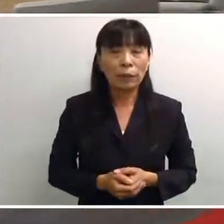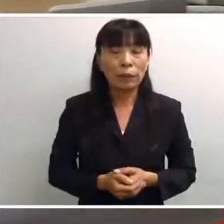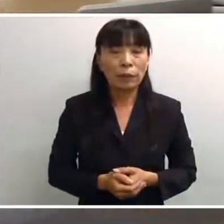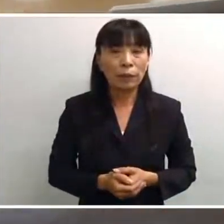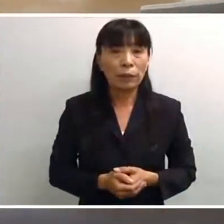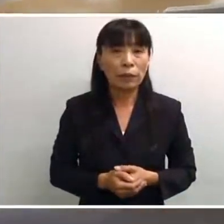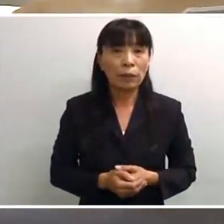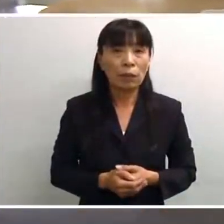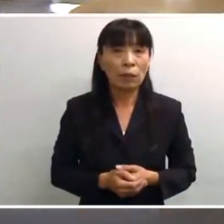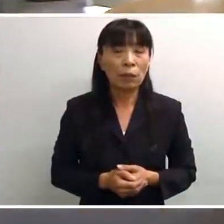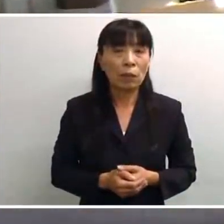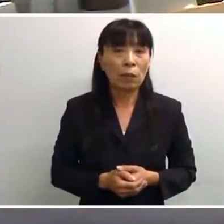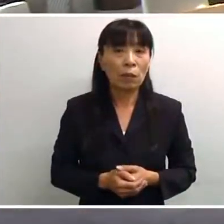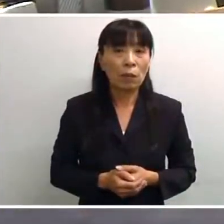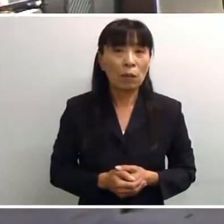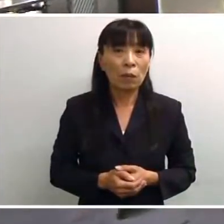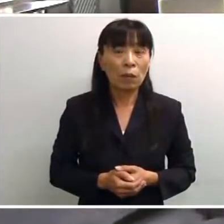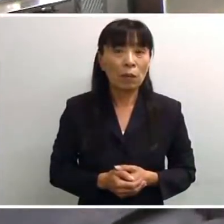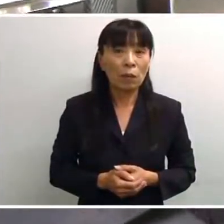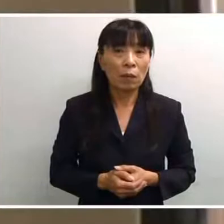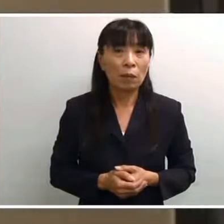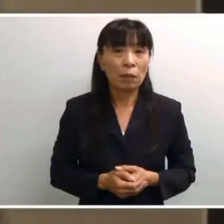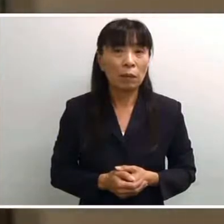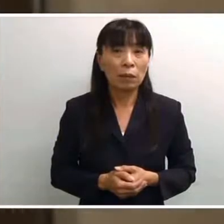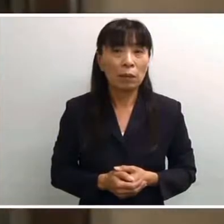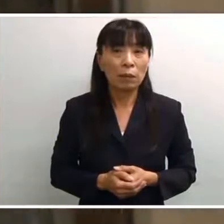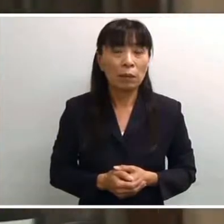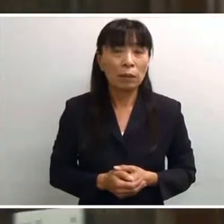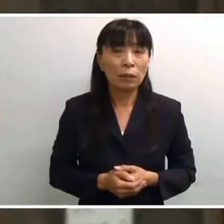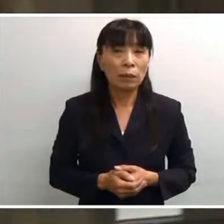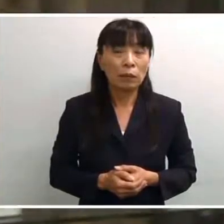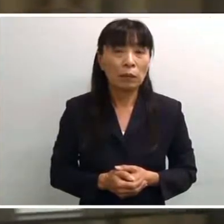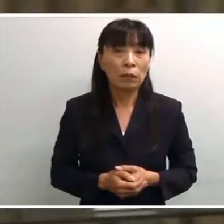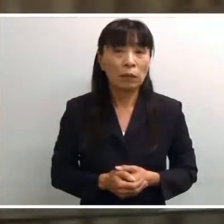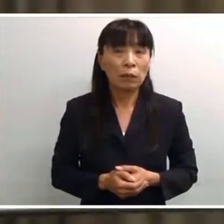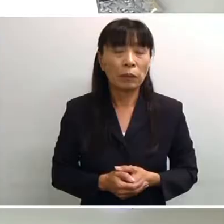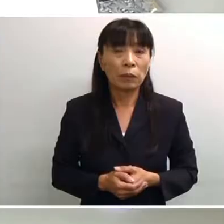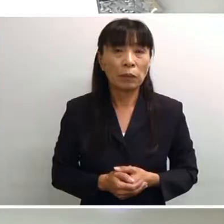します。お、